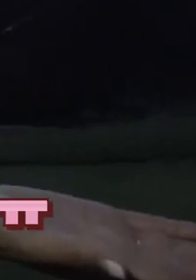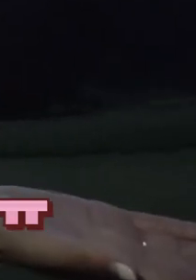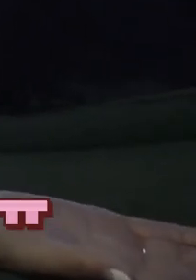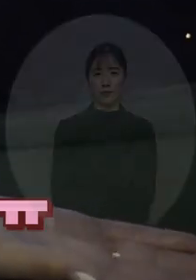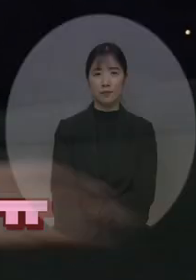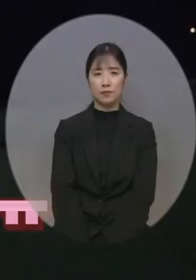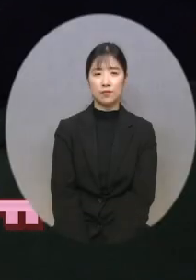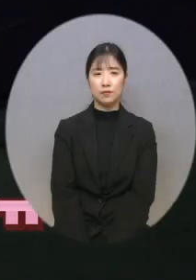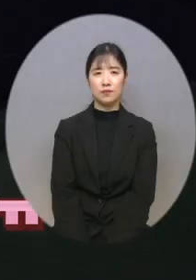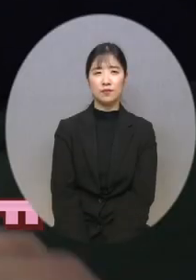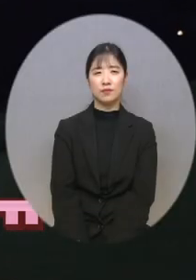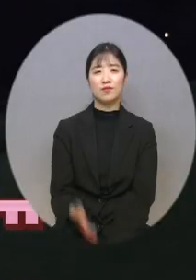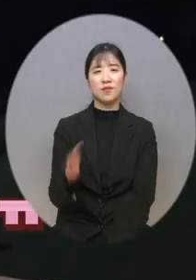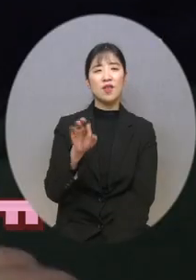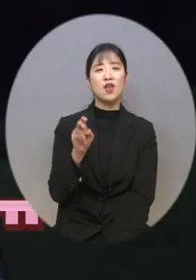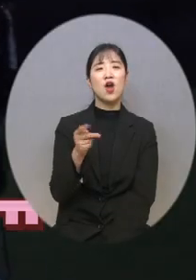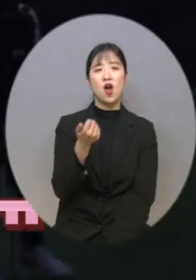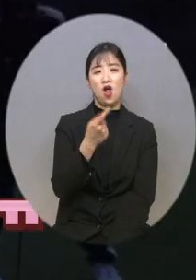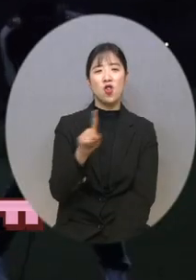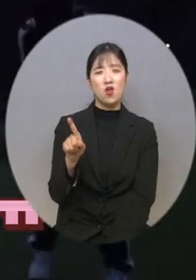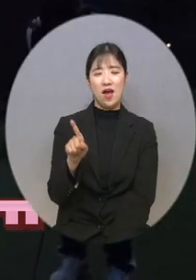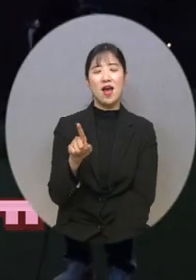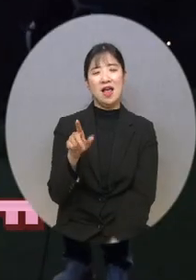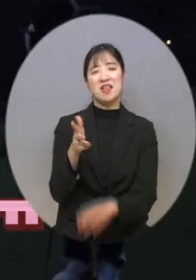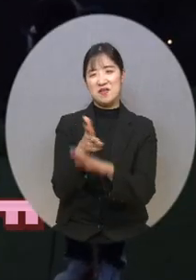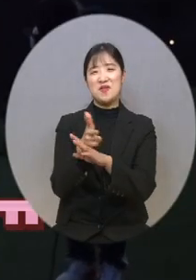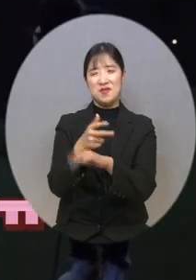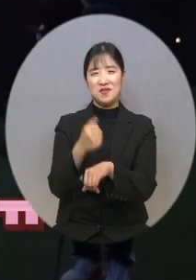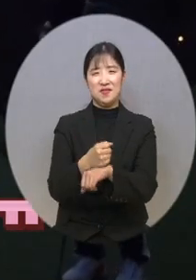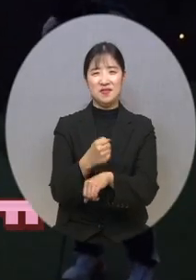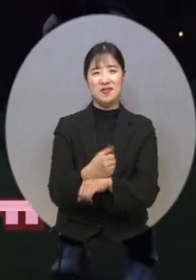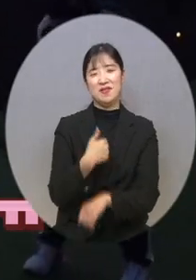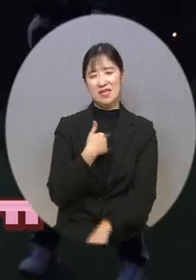연아 찍어주세요. 연아, 전 기법했습니다.